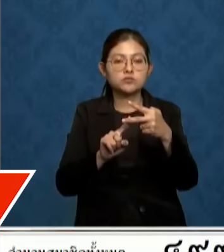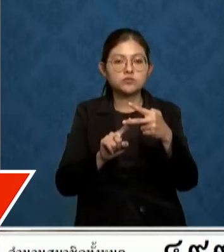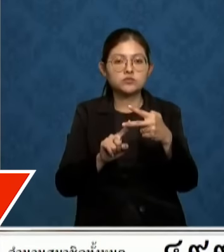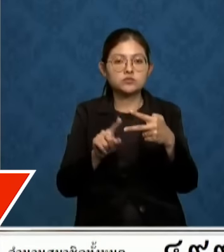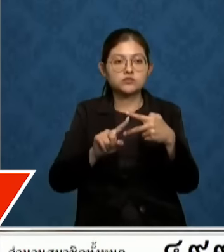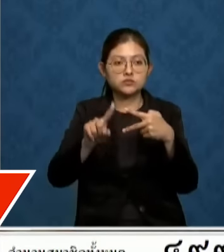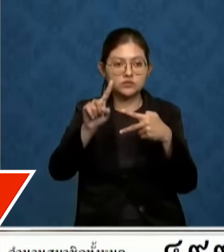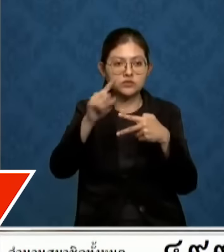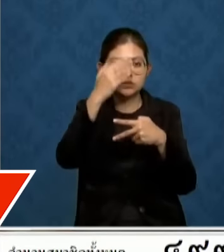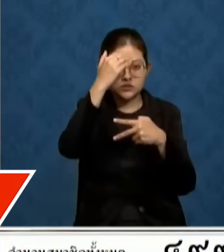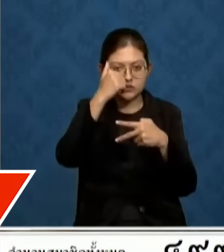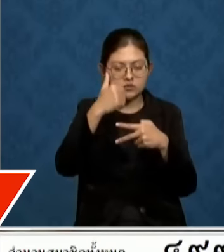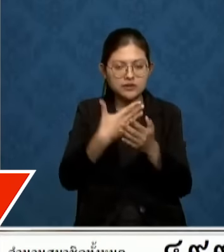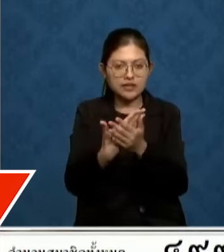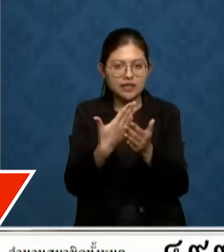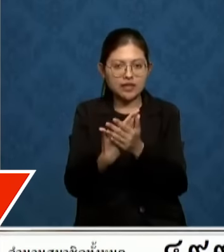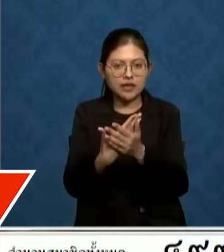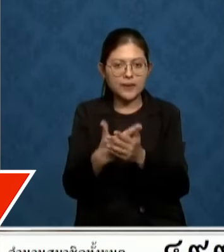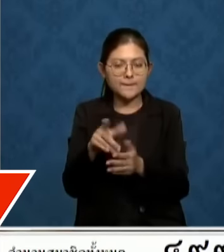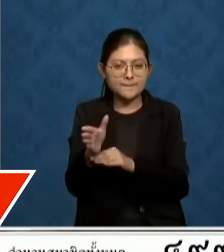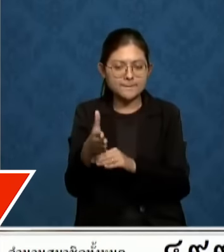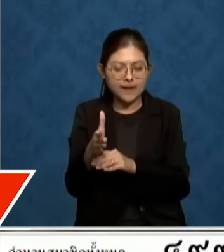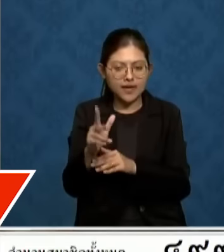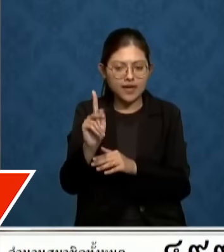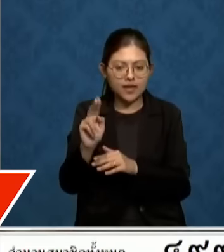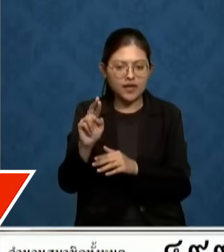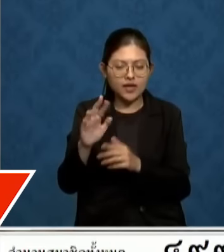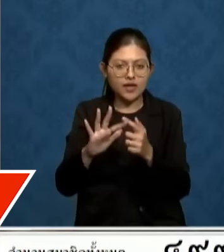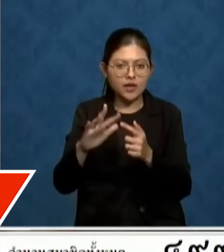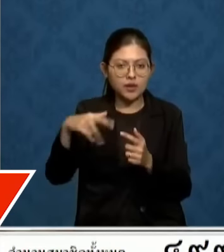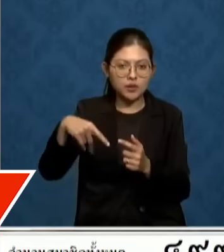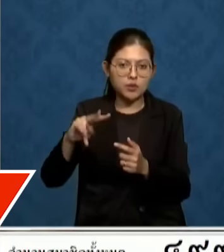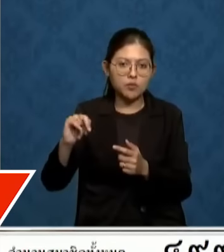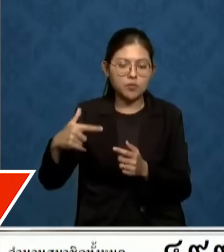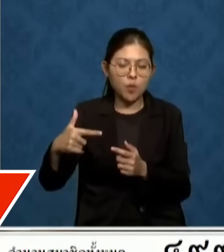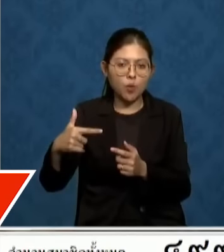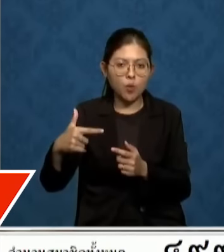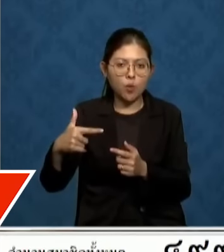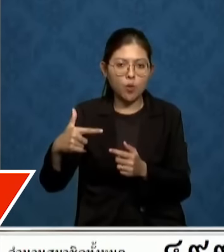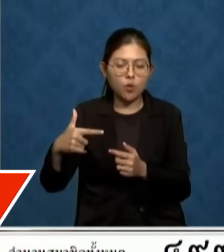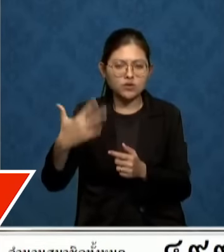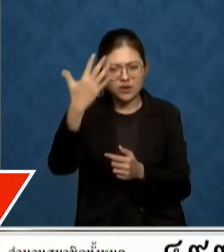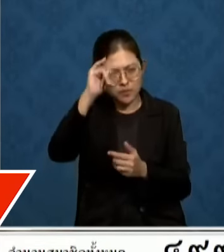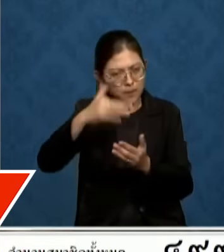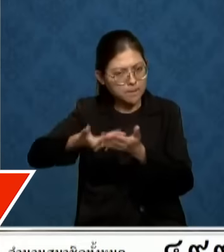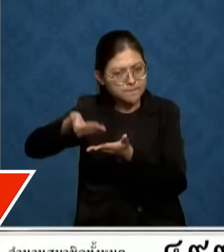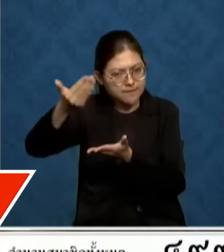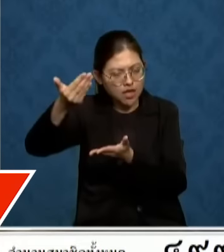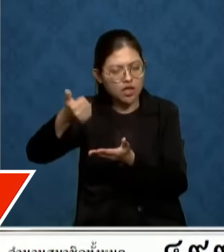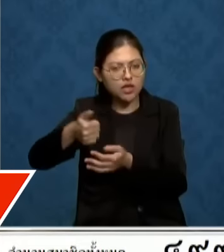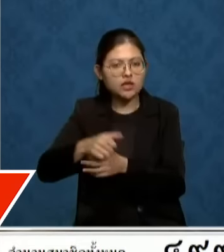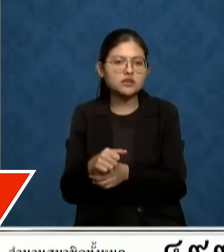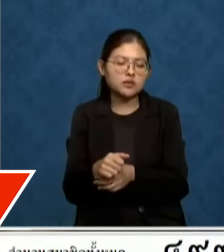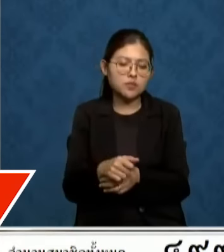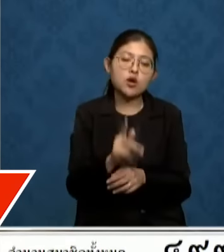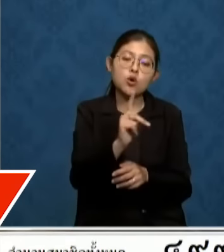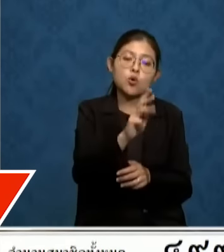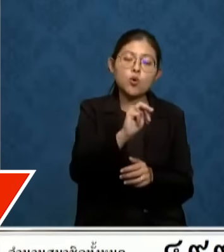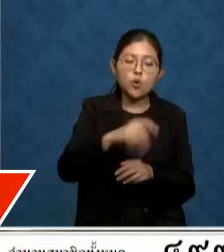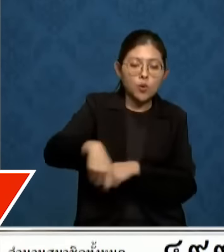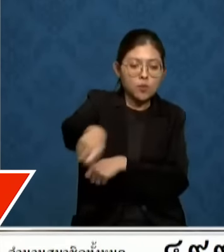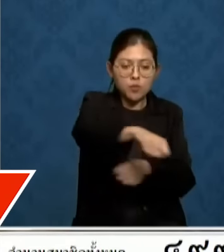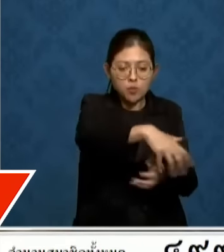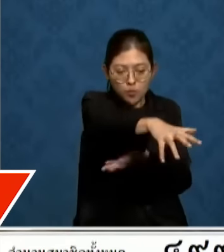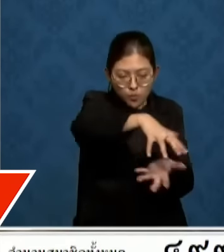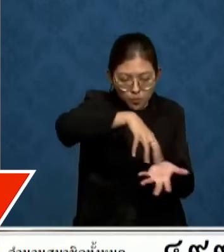ทำไมราคาปลากระพงครับที่กรมประมงปล่อยนั้นมีราคาแพงกว่าท้องตลาดครับโดยที่กรมประมงเอา